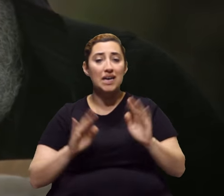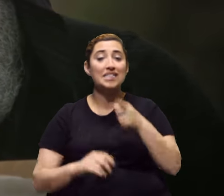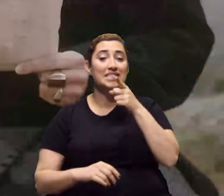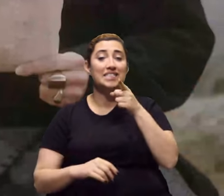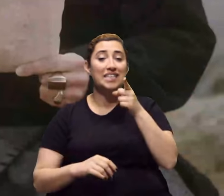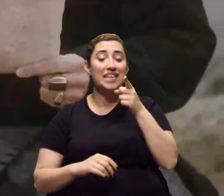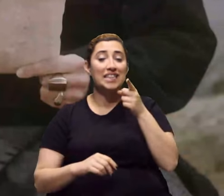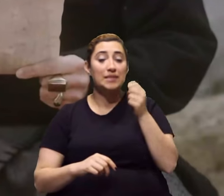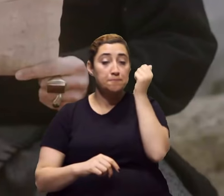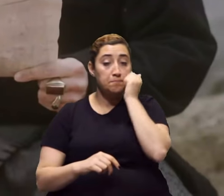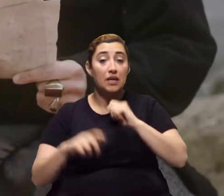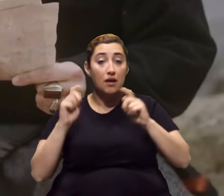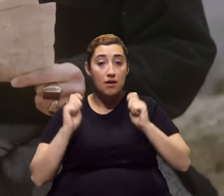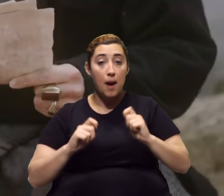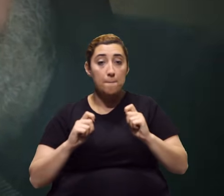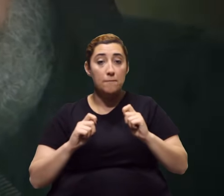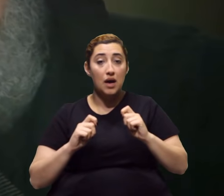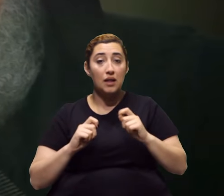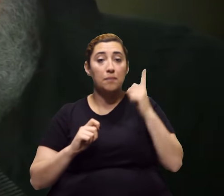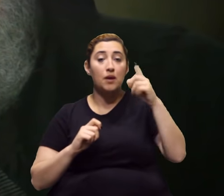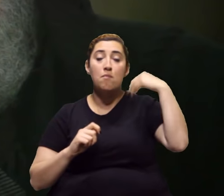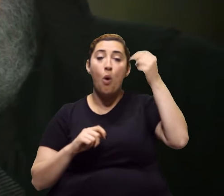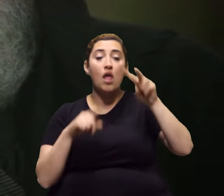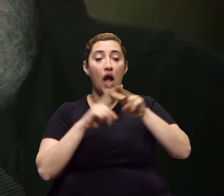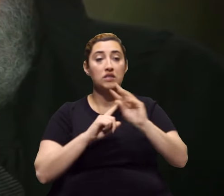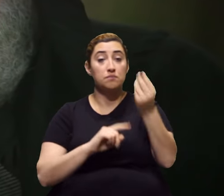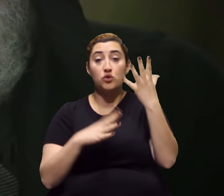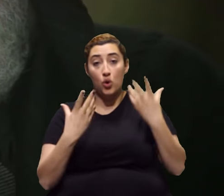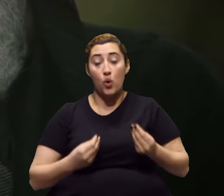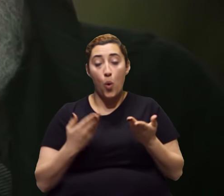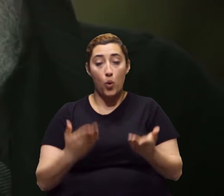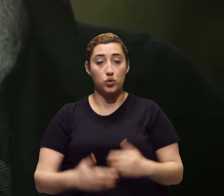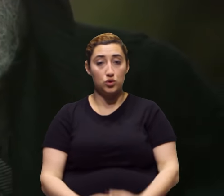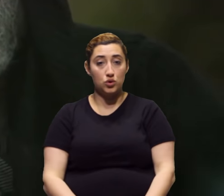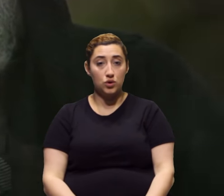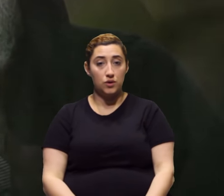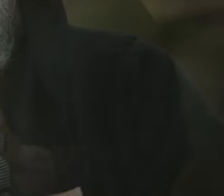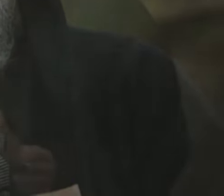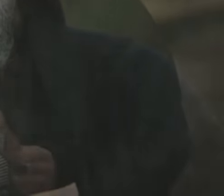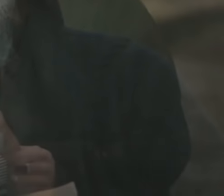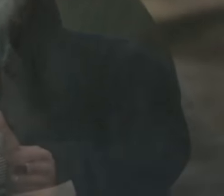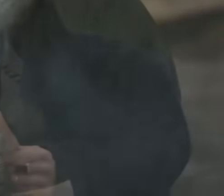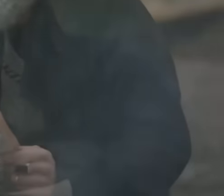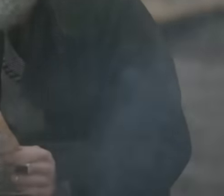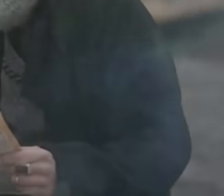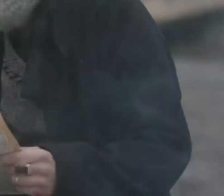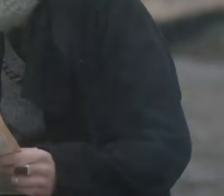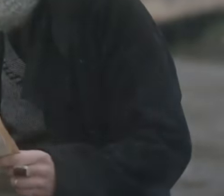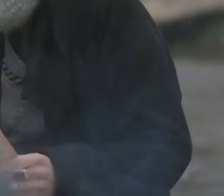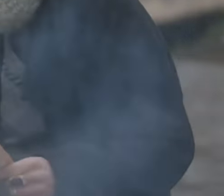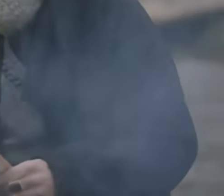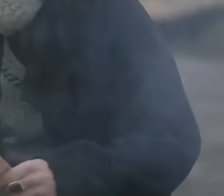Seni sigaya çeken bir molla Kasım gelir. Kasım gözleri kocaman açılmış halde durakladı.